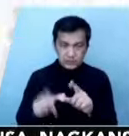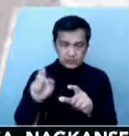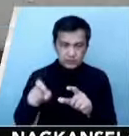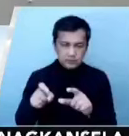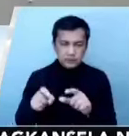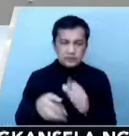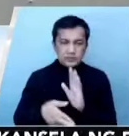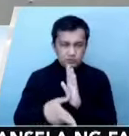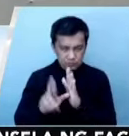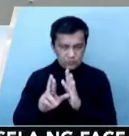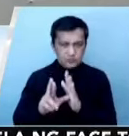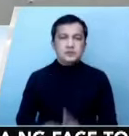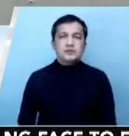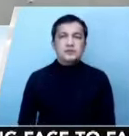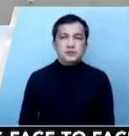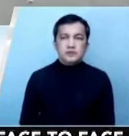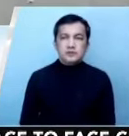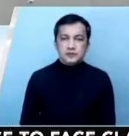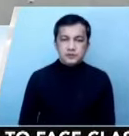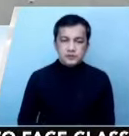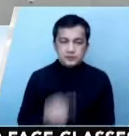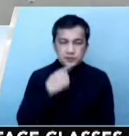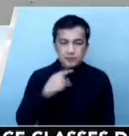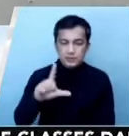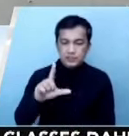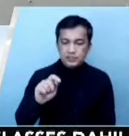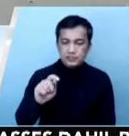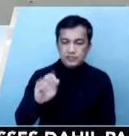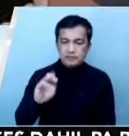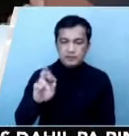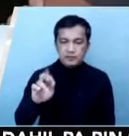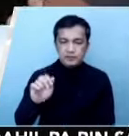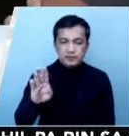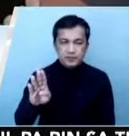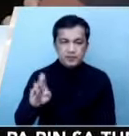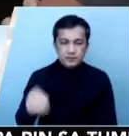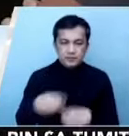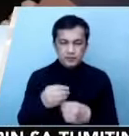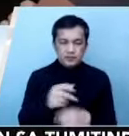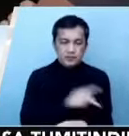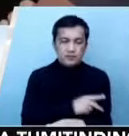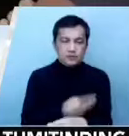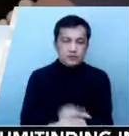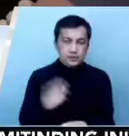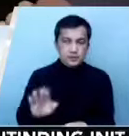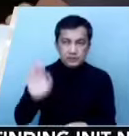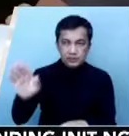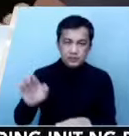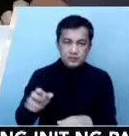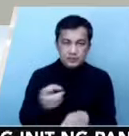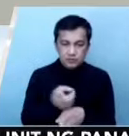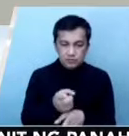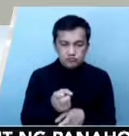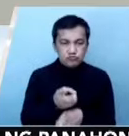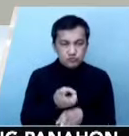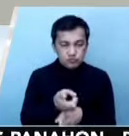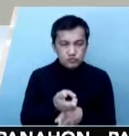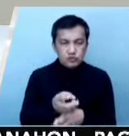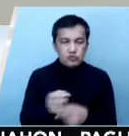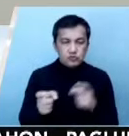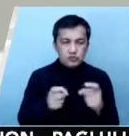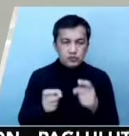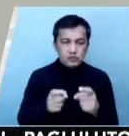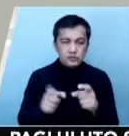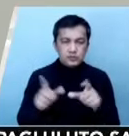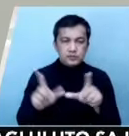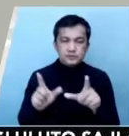ito. Pero ayon sa LTFRB, may ibinigay din kapangyarihan sa kanila para i-regulate ang mga prangkisa. Pag nakita ho